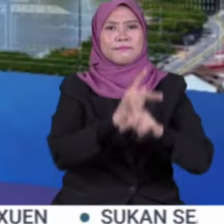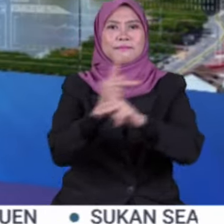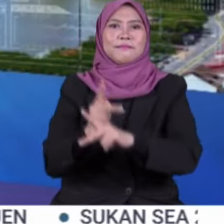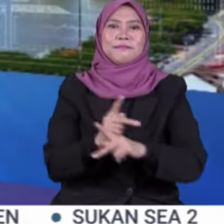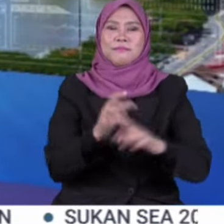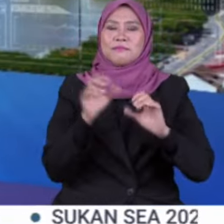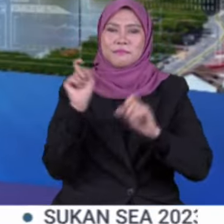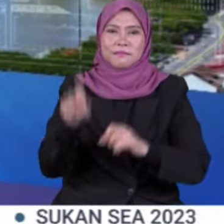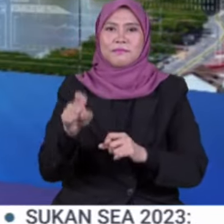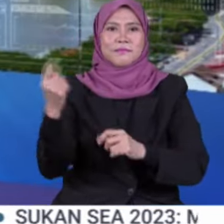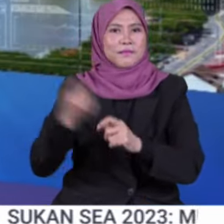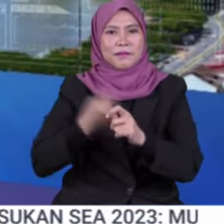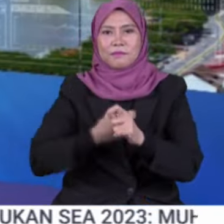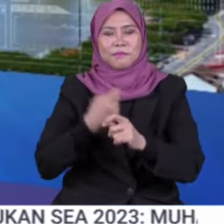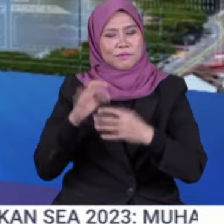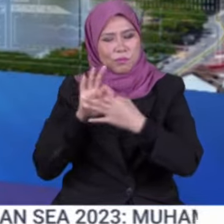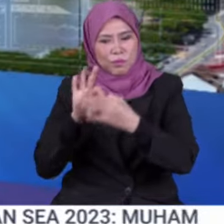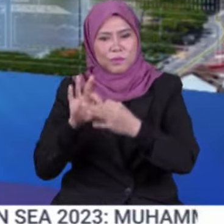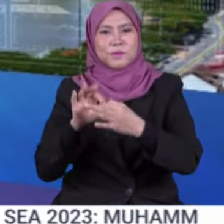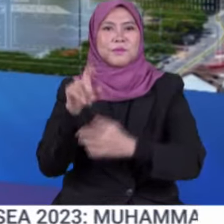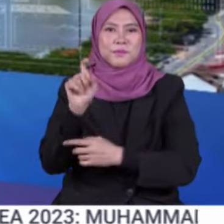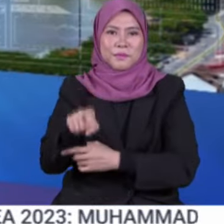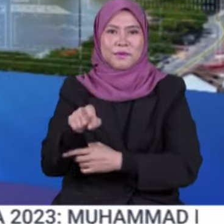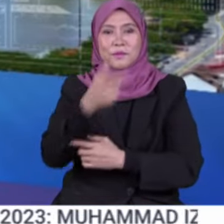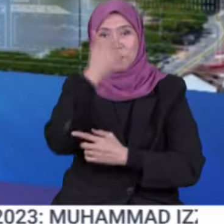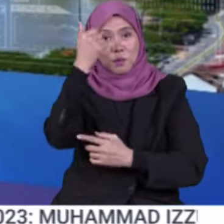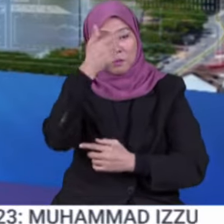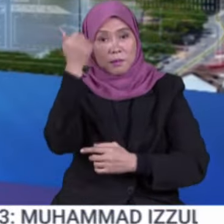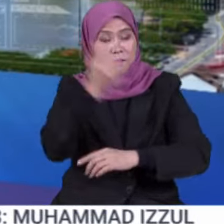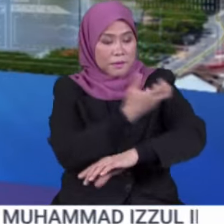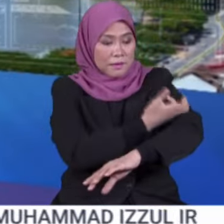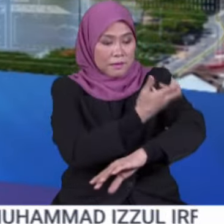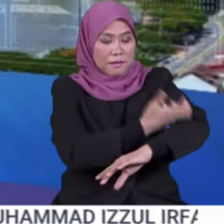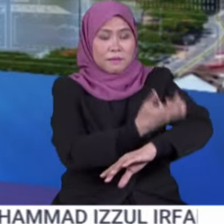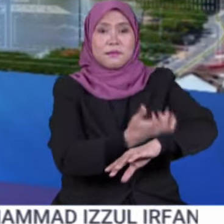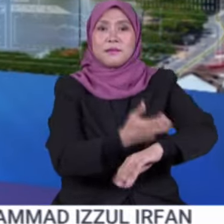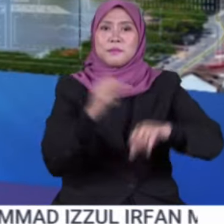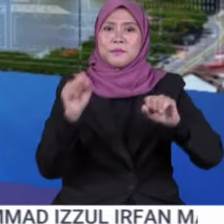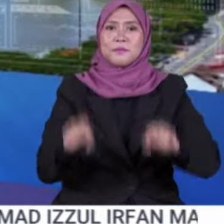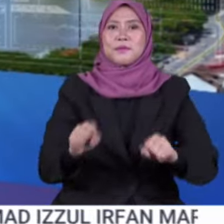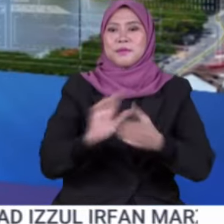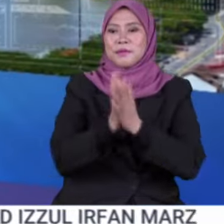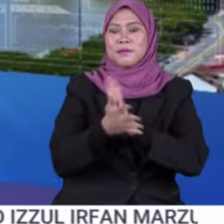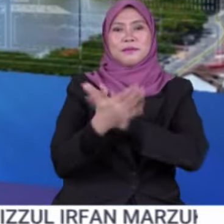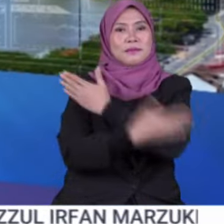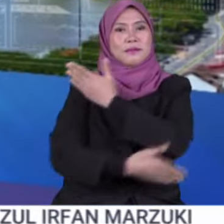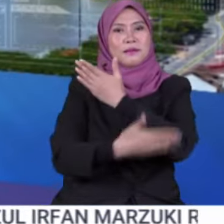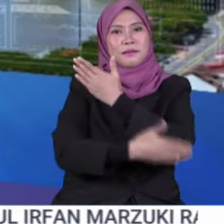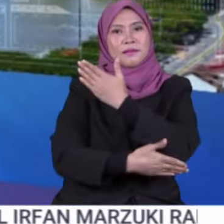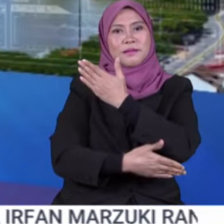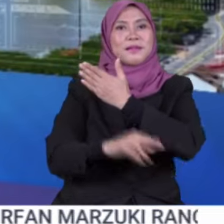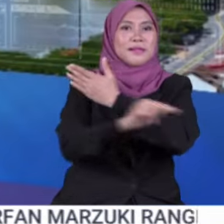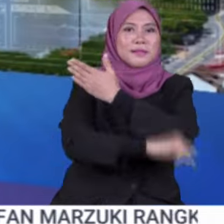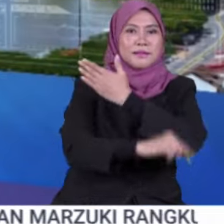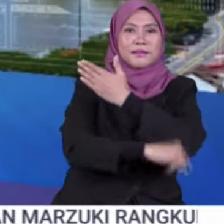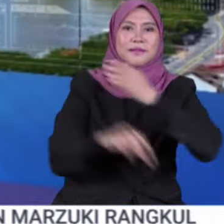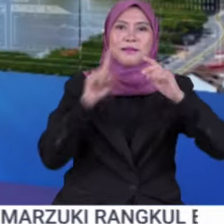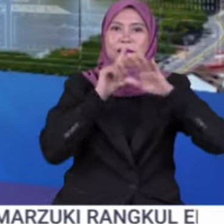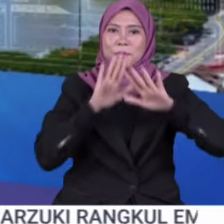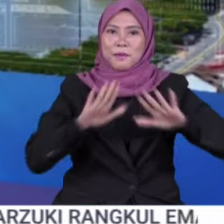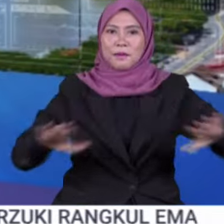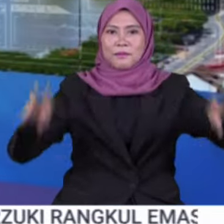disuburkan setiap masa. Ini penting bagi memastikan generasi akan datang dapat mewarisi sebuah negara dan negeri yang aman dan